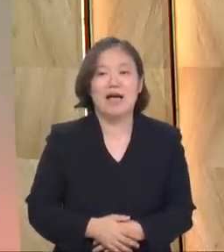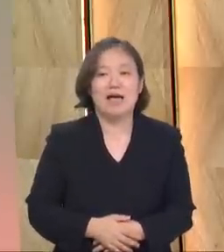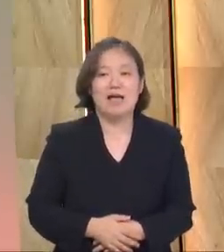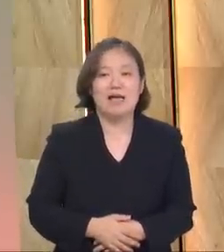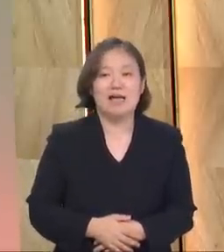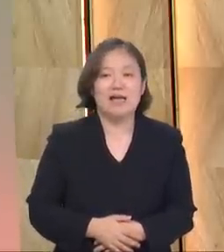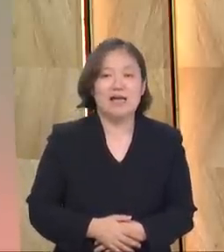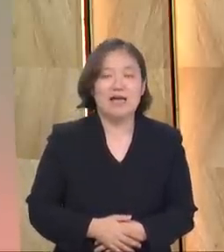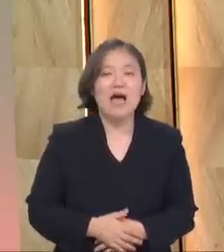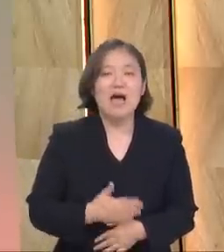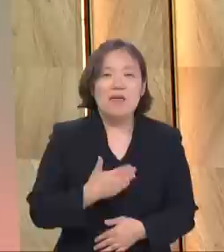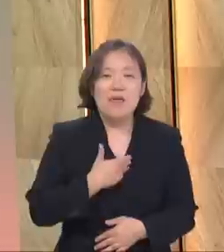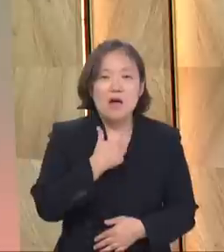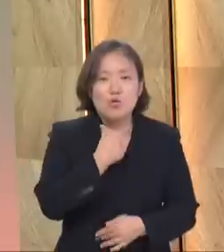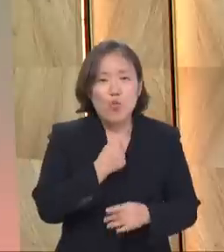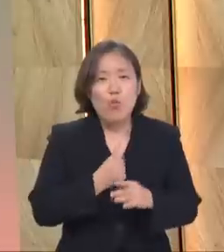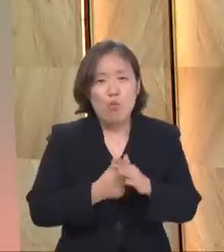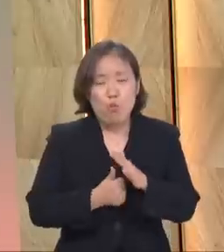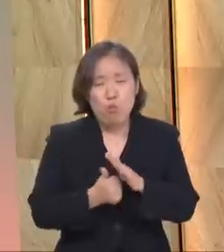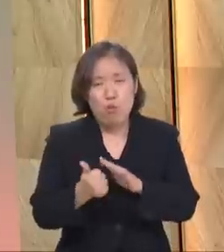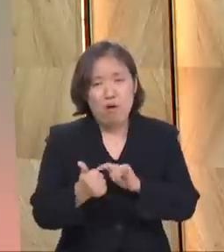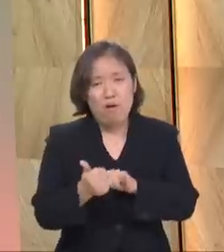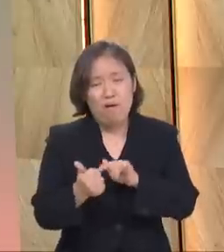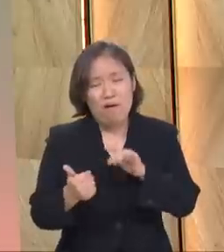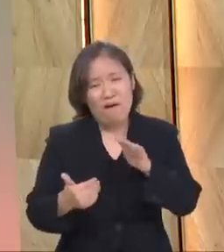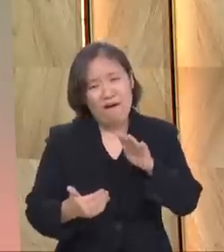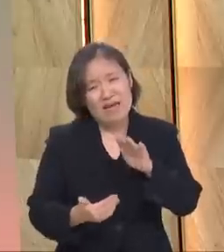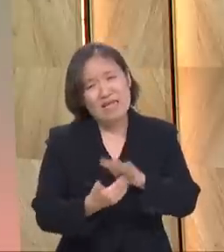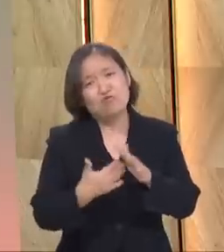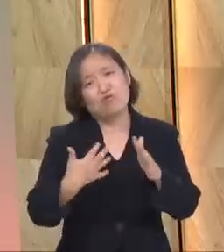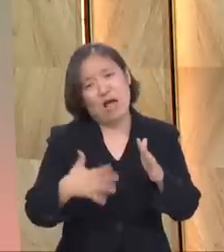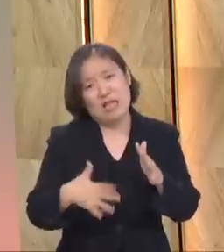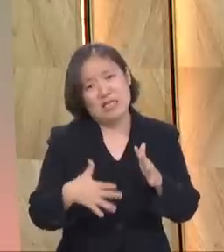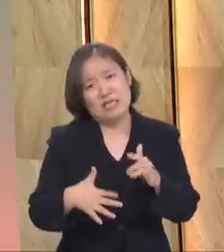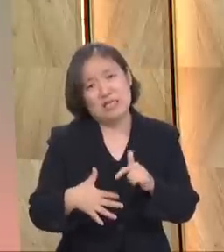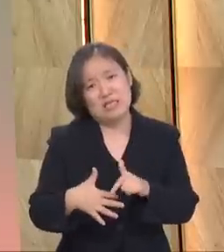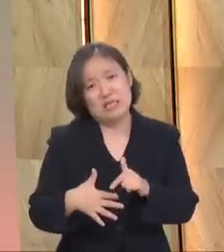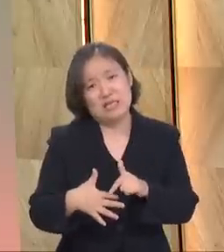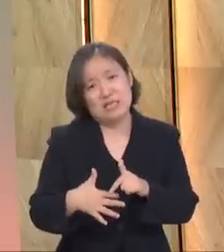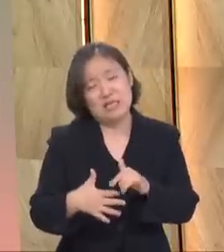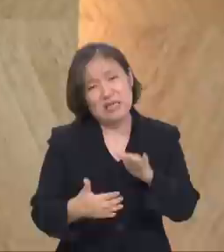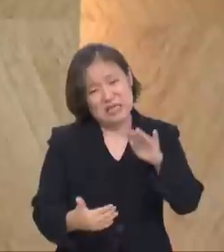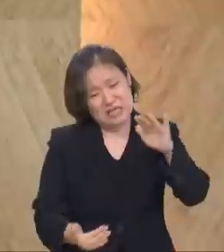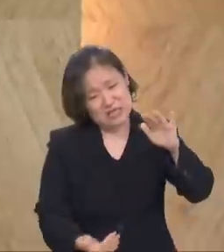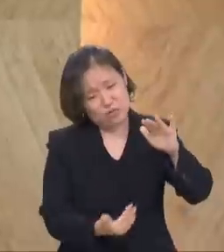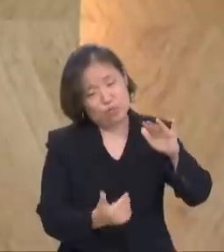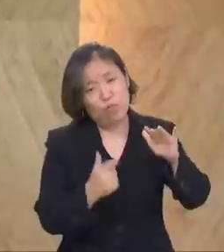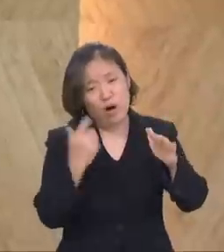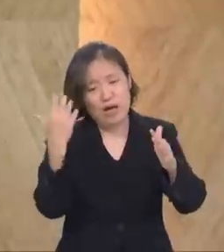당신의 소원을 성취하지 못하고 가시는 분도 있는 것은 사실입니다